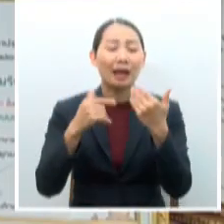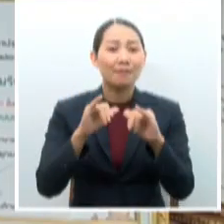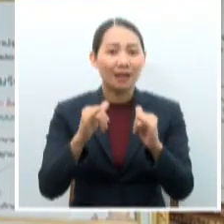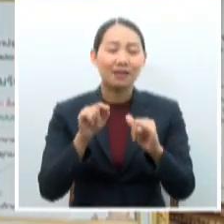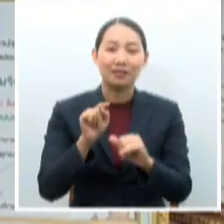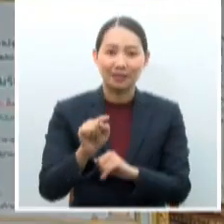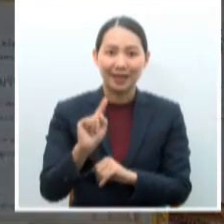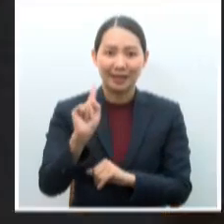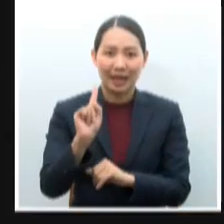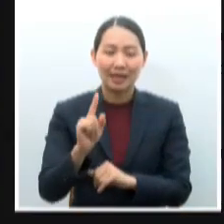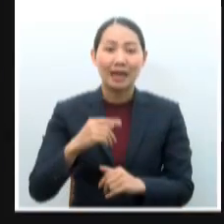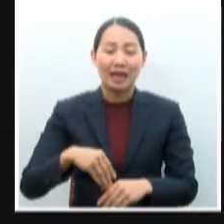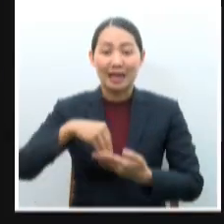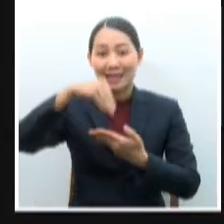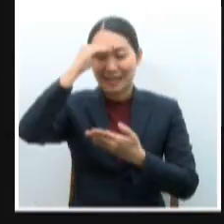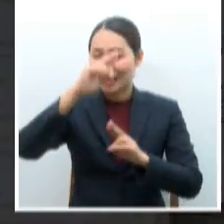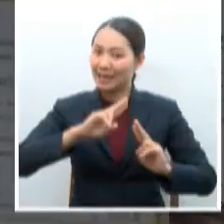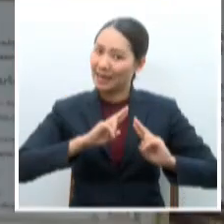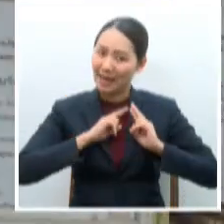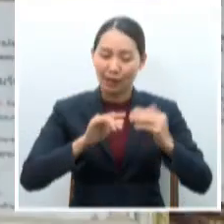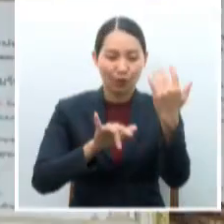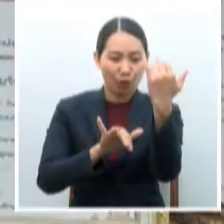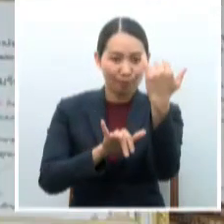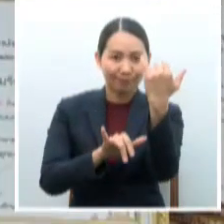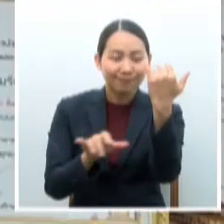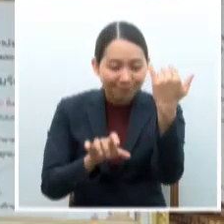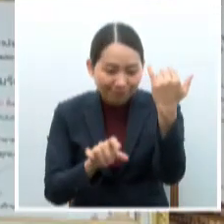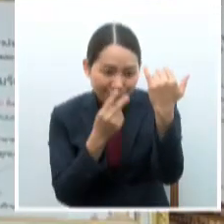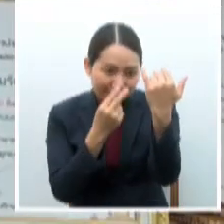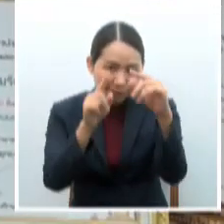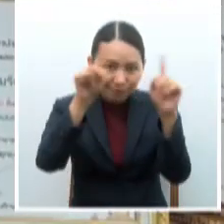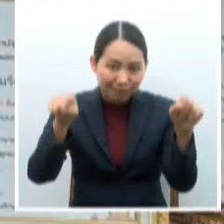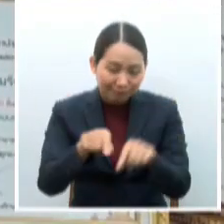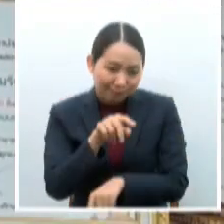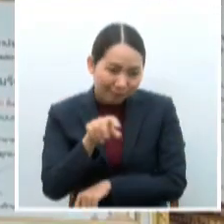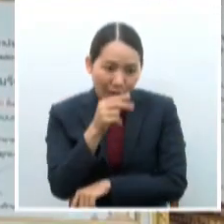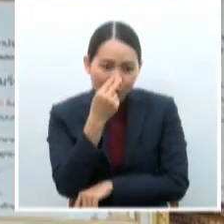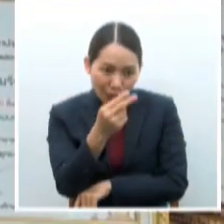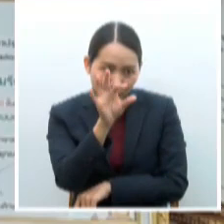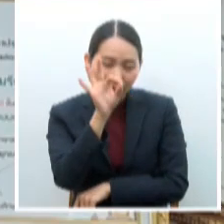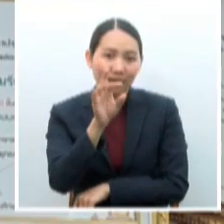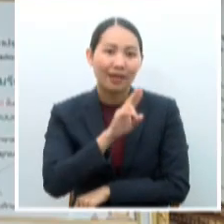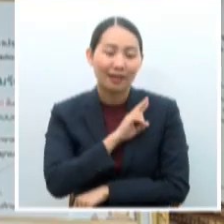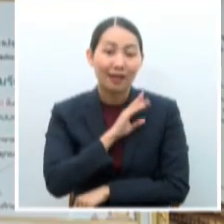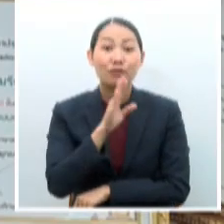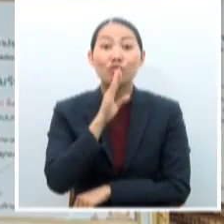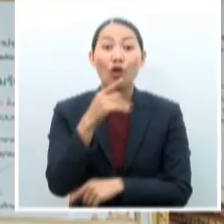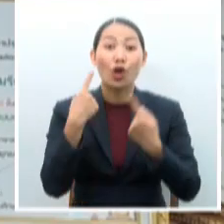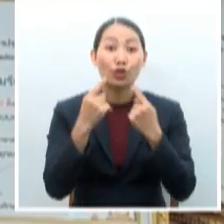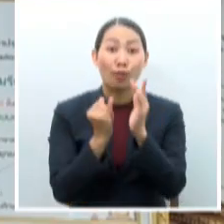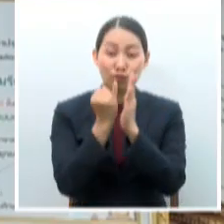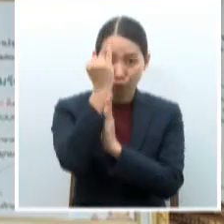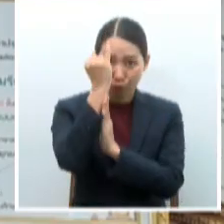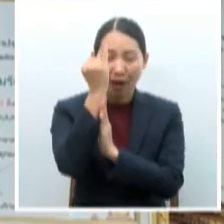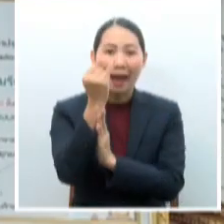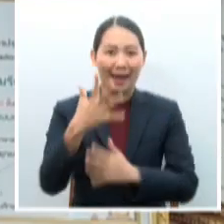คอมพิวเตอร์ตรงหน้าเลยนะคะพอเด็กๆเล่นเกมเนี่ยถ้าเขาตอบถูกนะคะพี่หมีก็จะมีเสียงแย่ออกมา